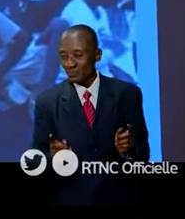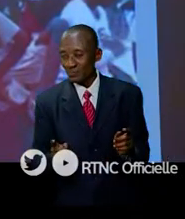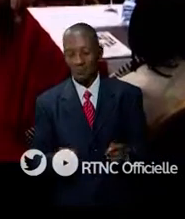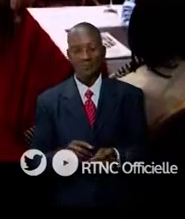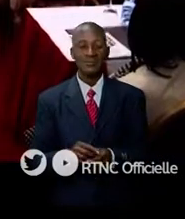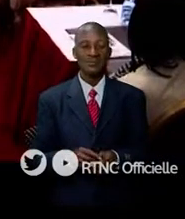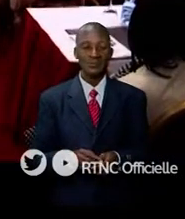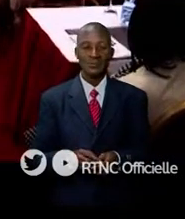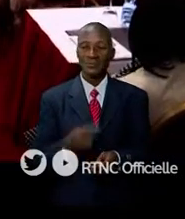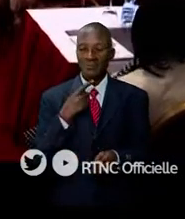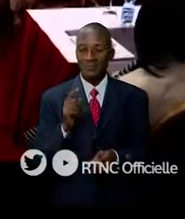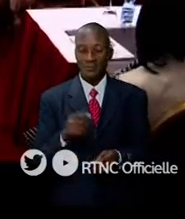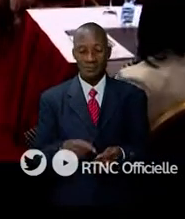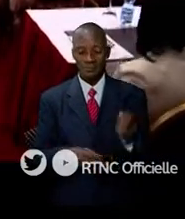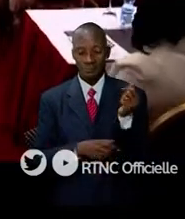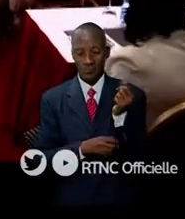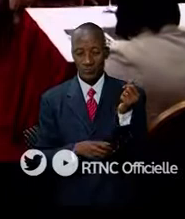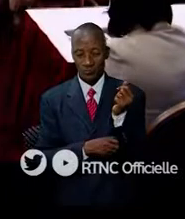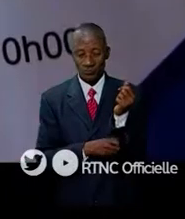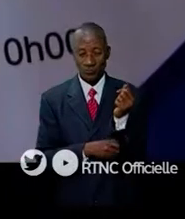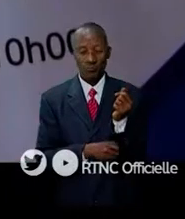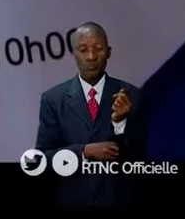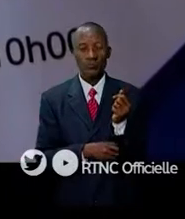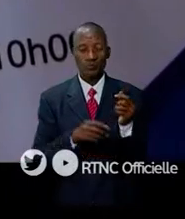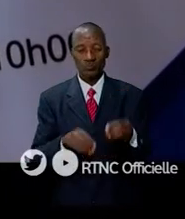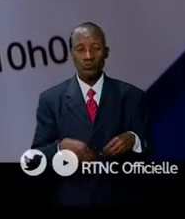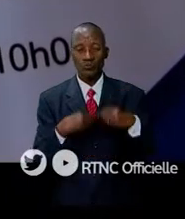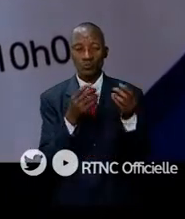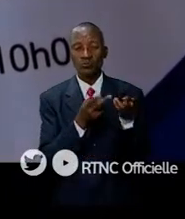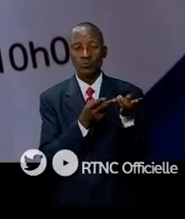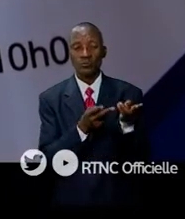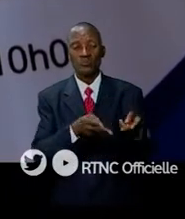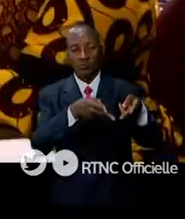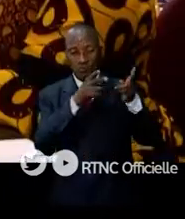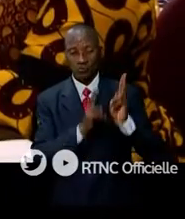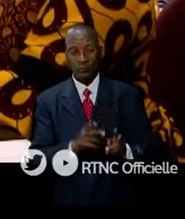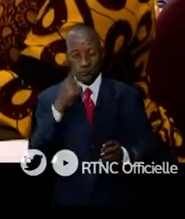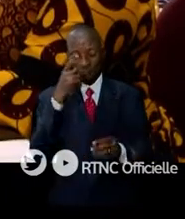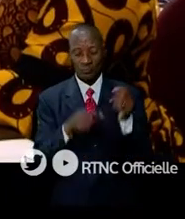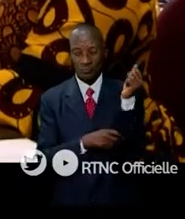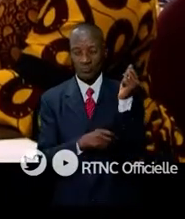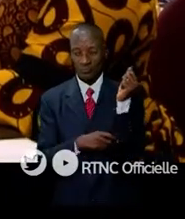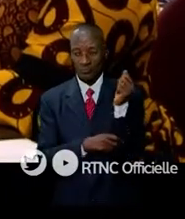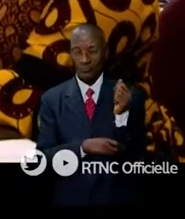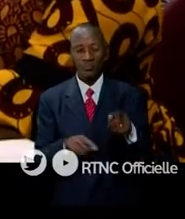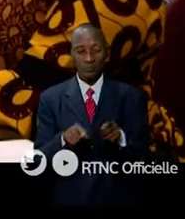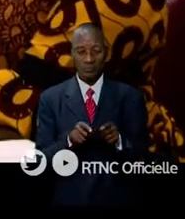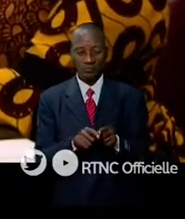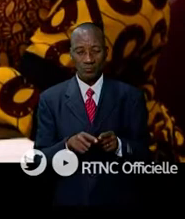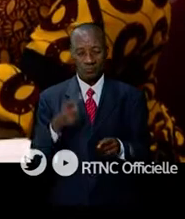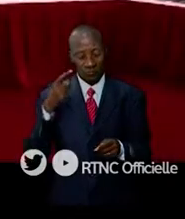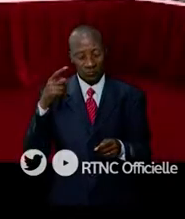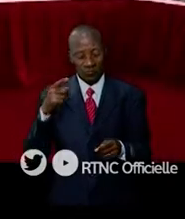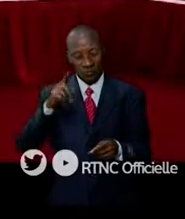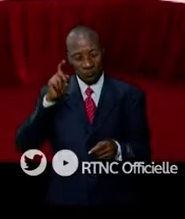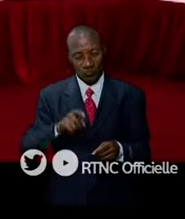« Mettre à l'honneur les personnes de première ligne et sur le plan national, on dit non à l'exploitation de l'homme par l'homme.